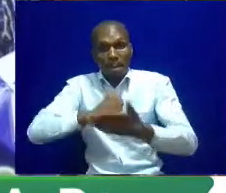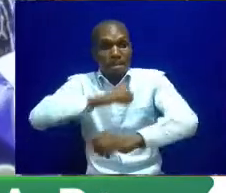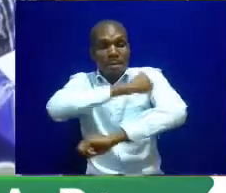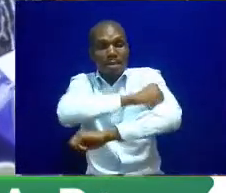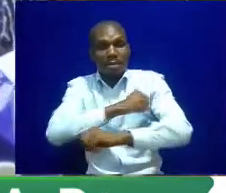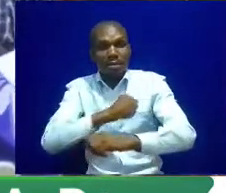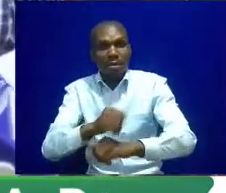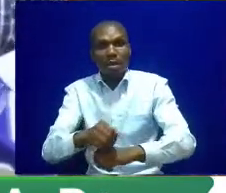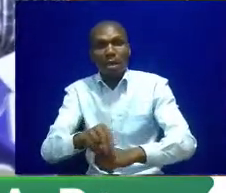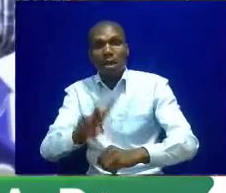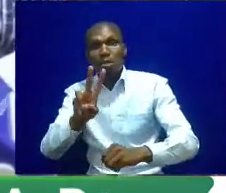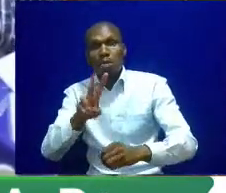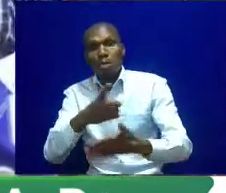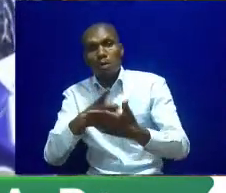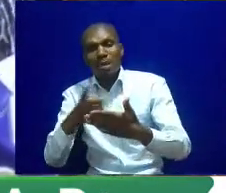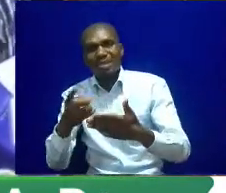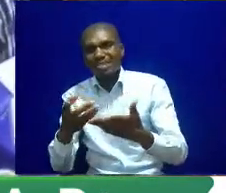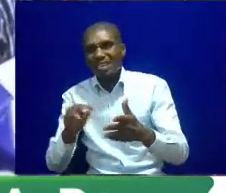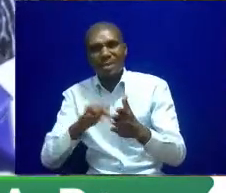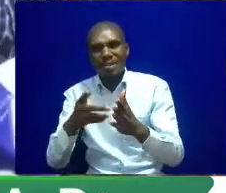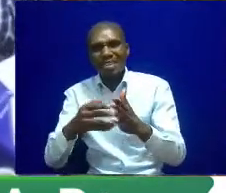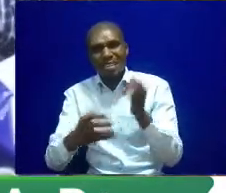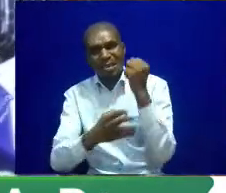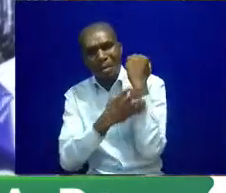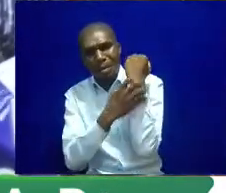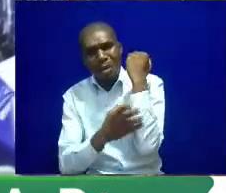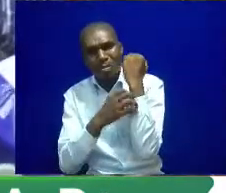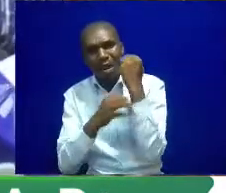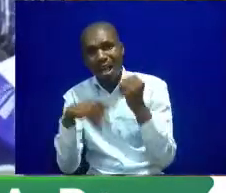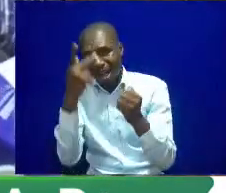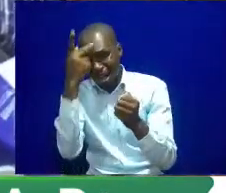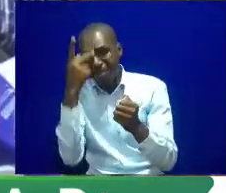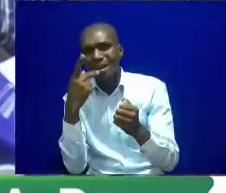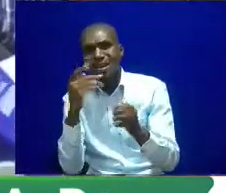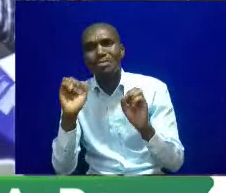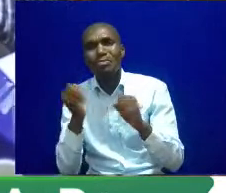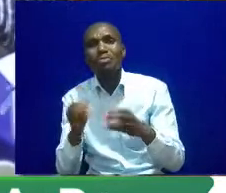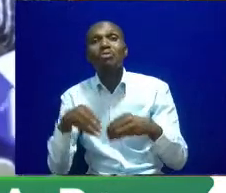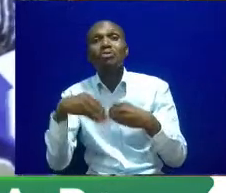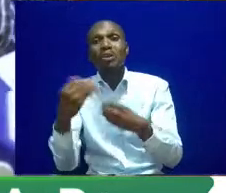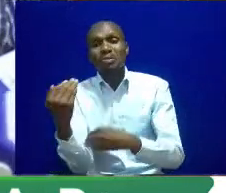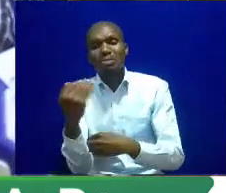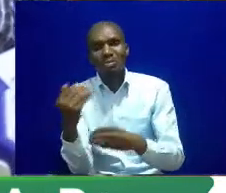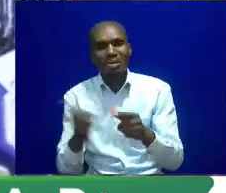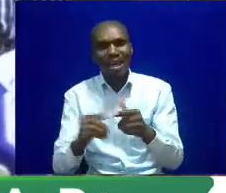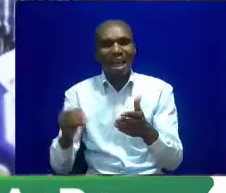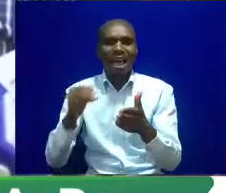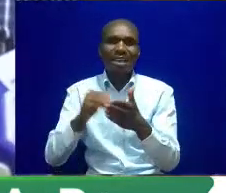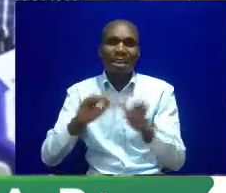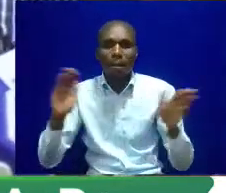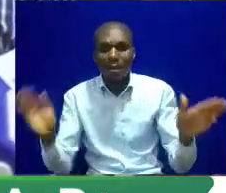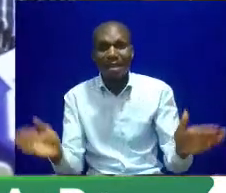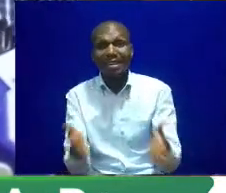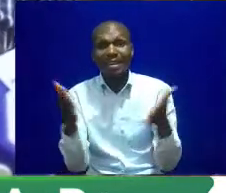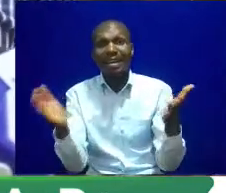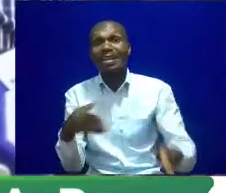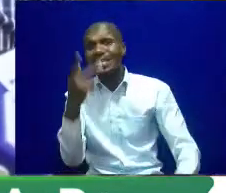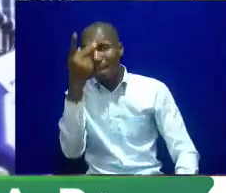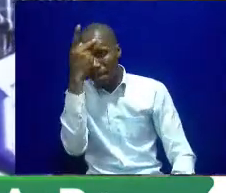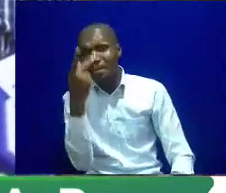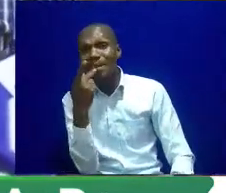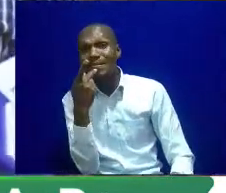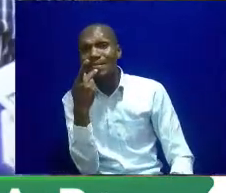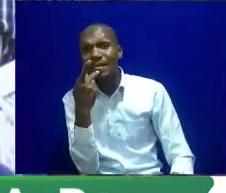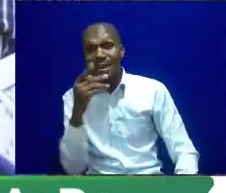Iwe iti mini singa nobu takabu avere abaiburi batari kwa nyari gore te abana school. Egen toke ende nko any courage ya baiburi, more especially